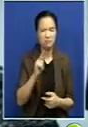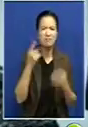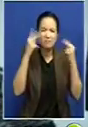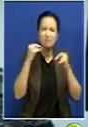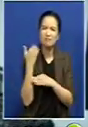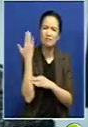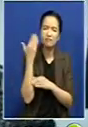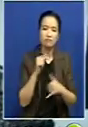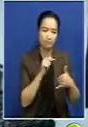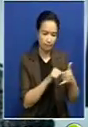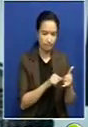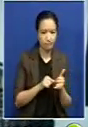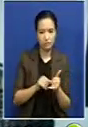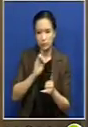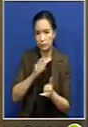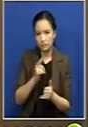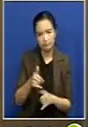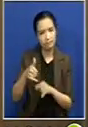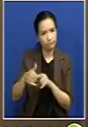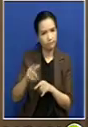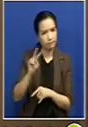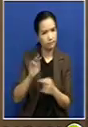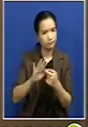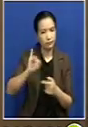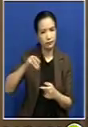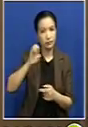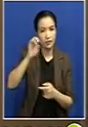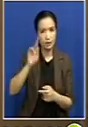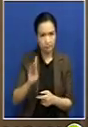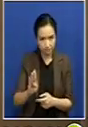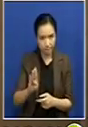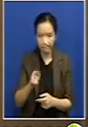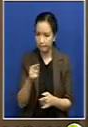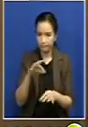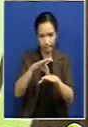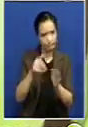ฐมนตรีออกมากดดันให้นายนาจิบลาออกจากตำแหน่งเพื่อแสดงความบริสุทธิ์ใจ